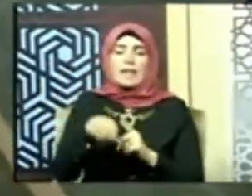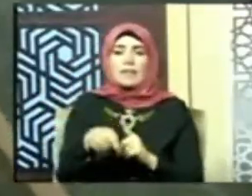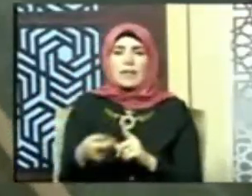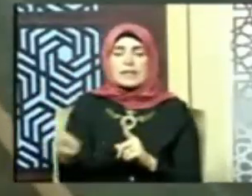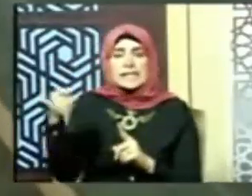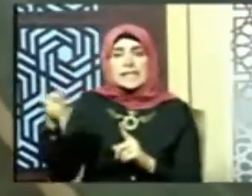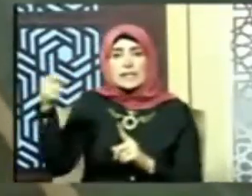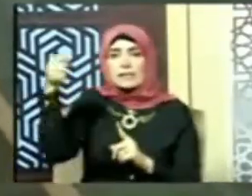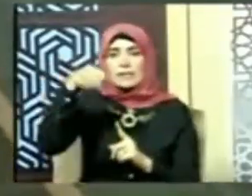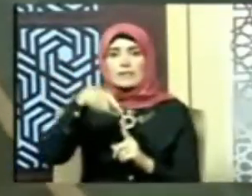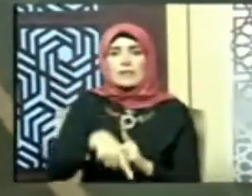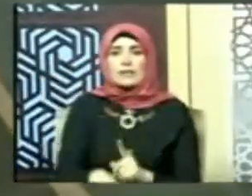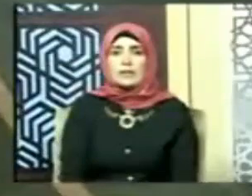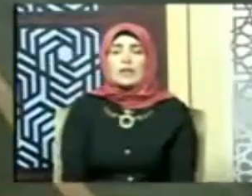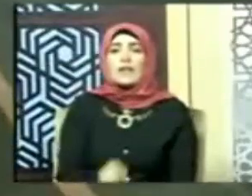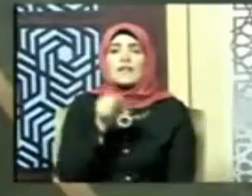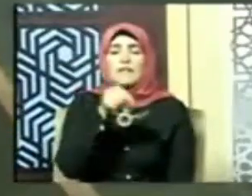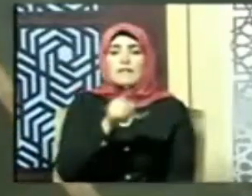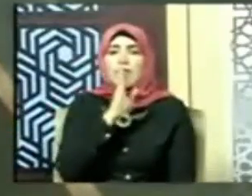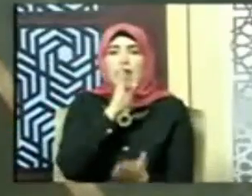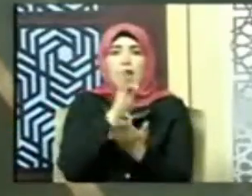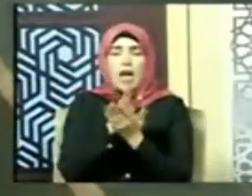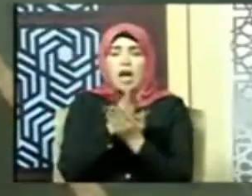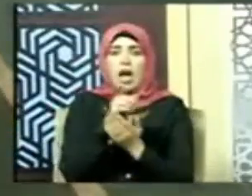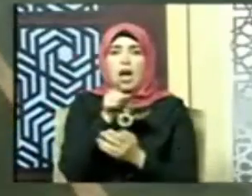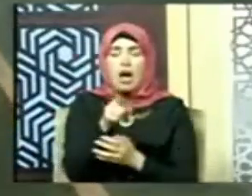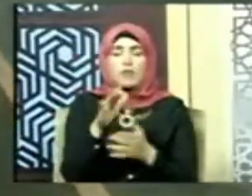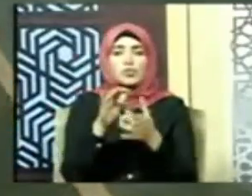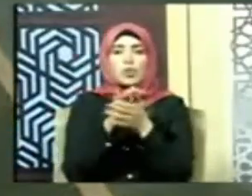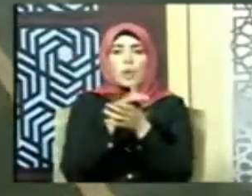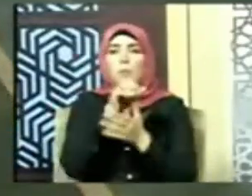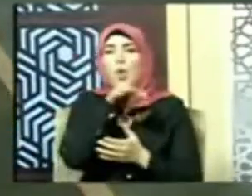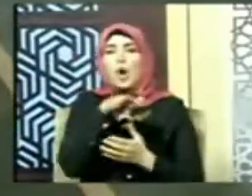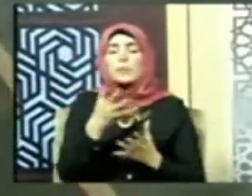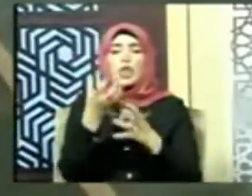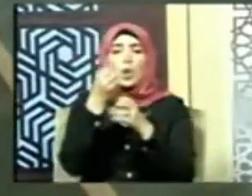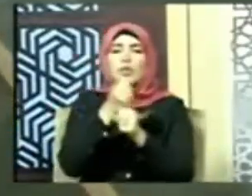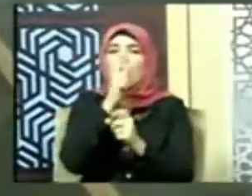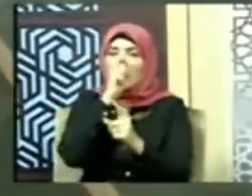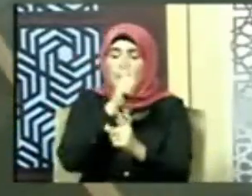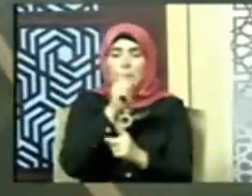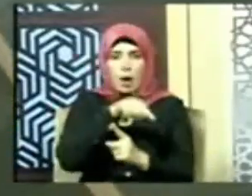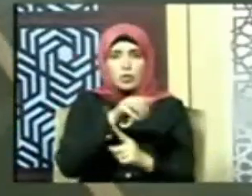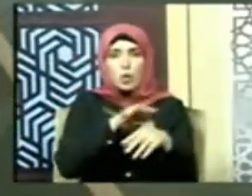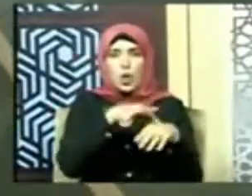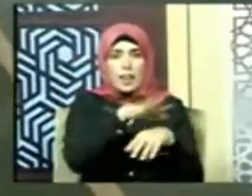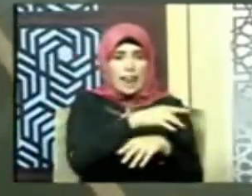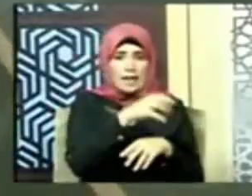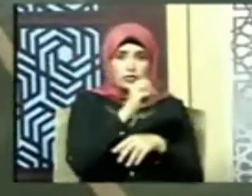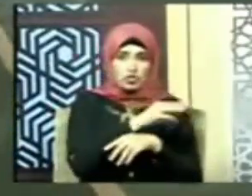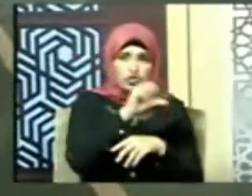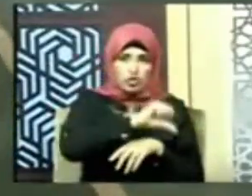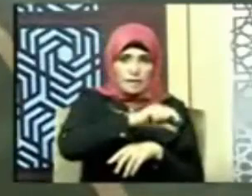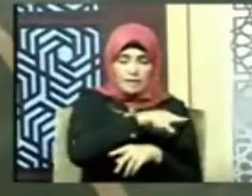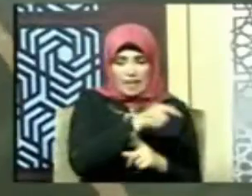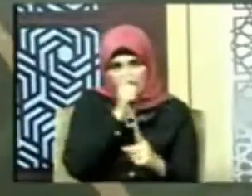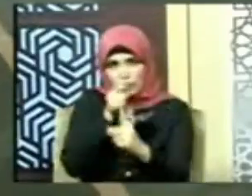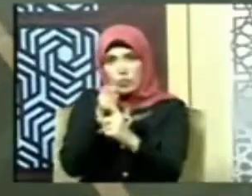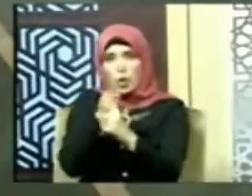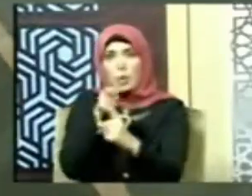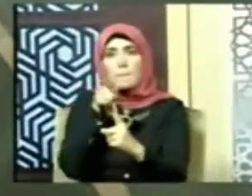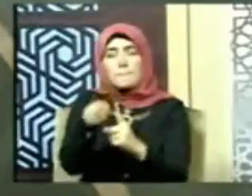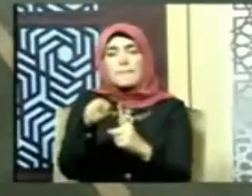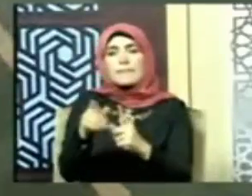تجاوزوا في حق الصحابة رضوان الله عليهم، وفي حق أتباعهم